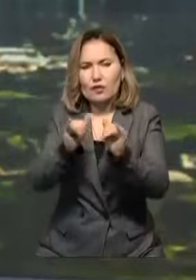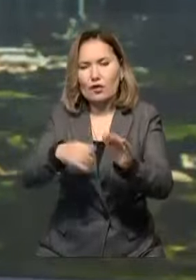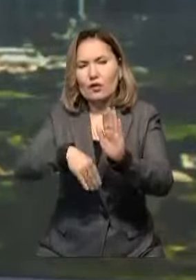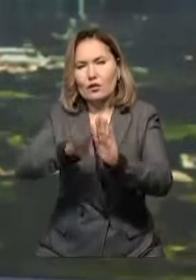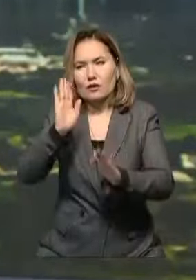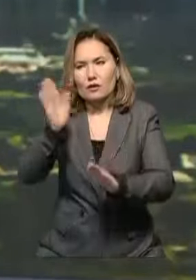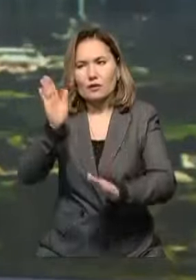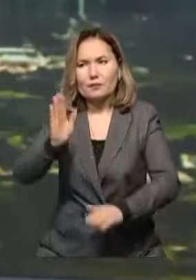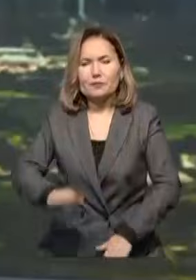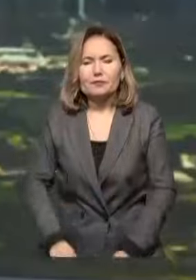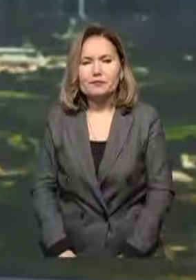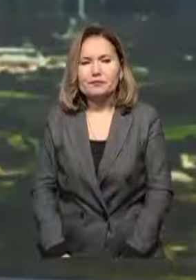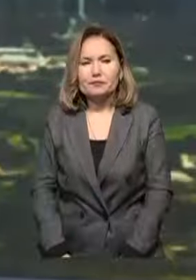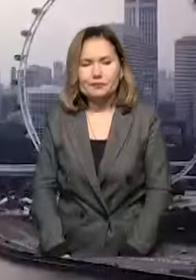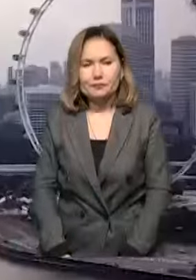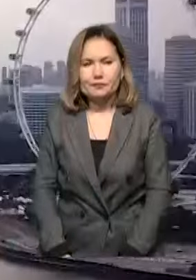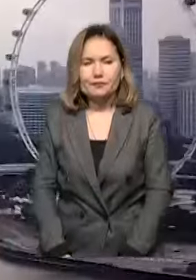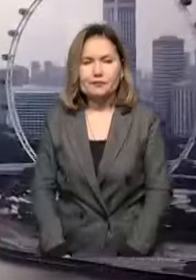Бекзат Аманов айтады.